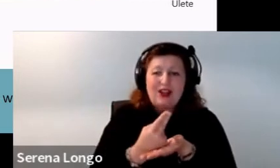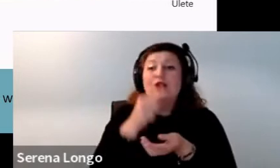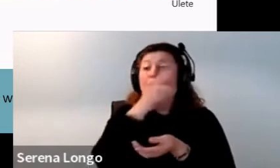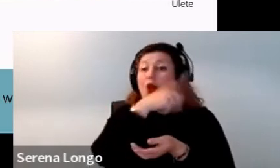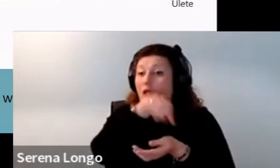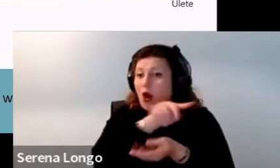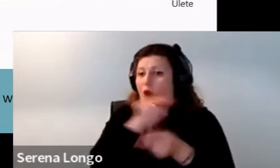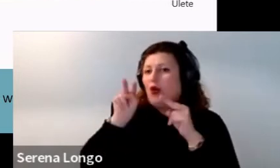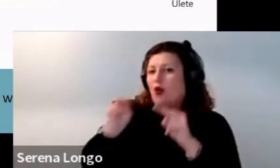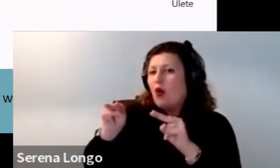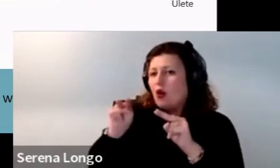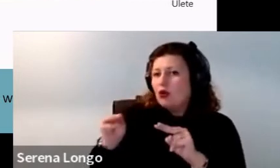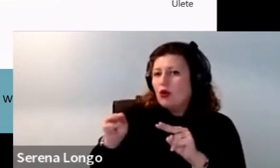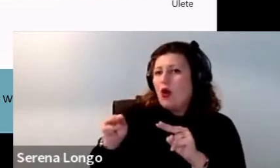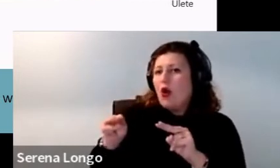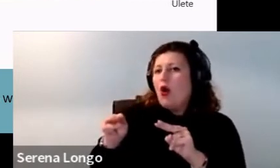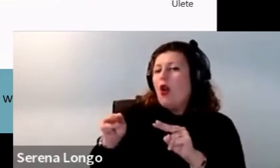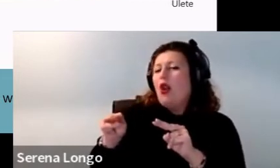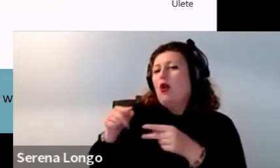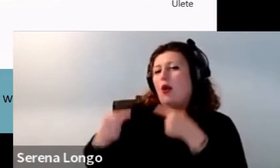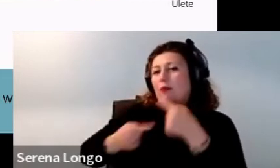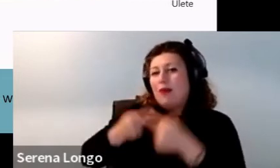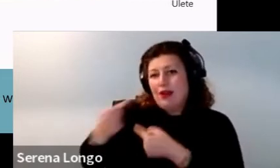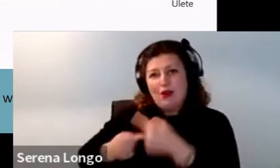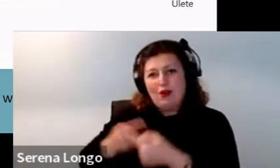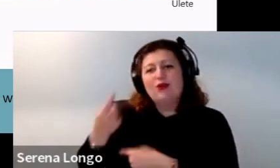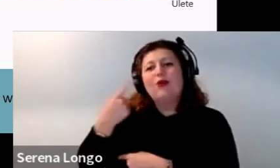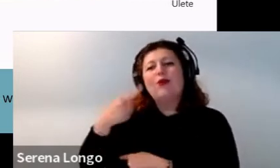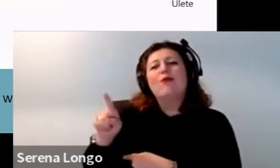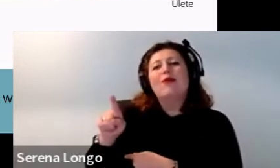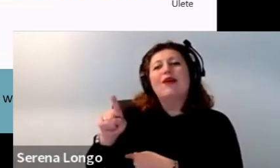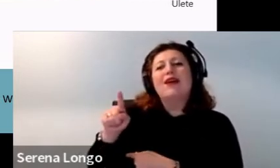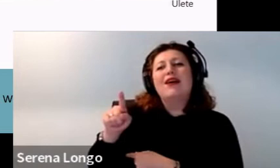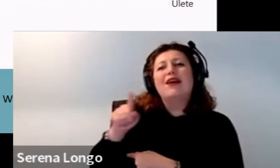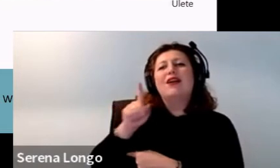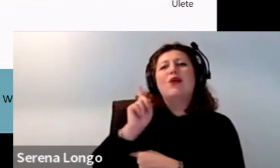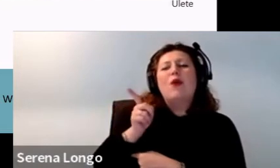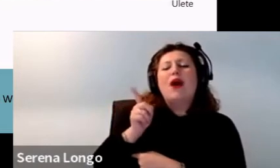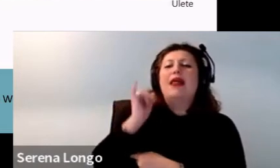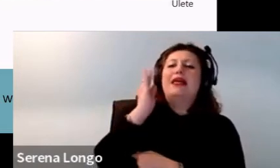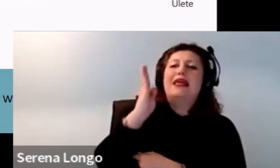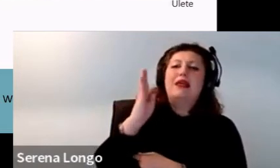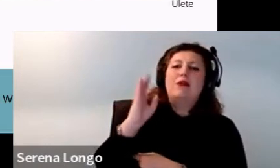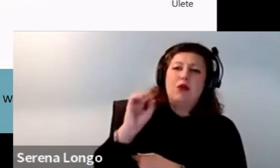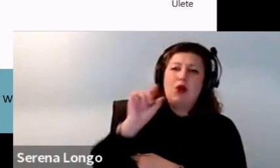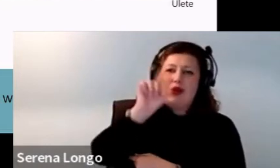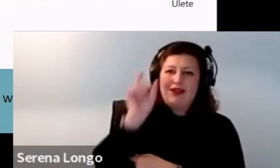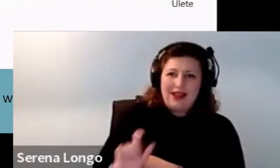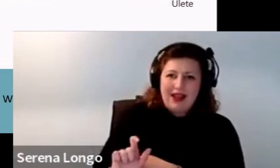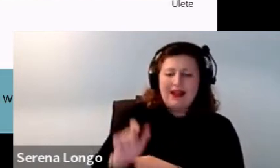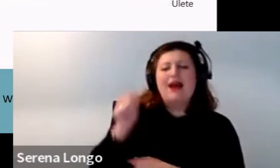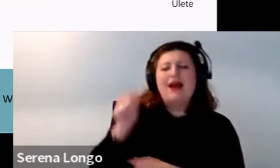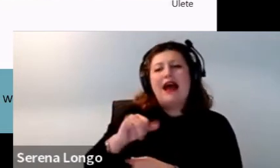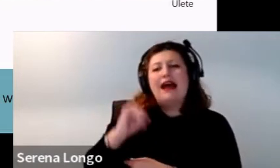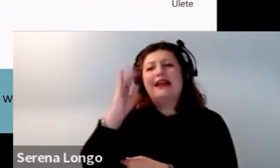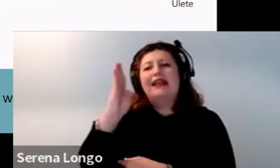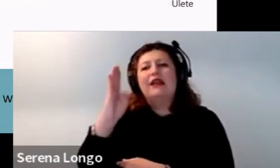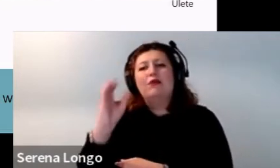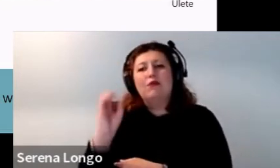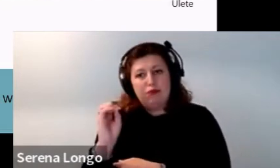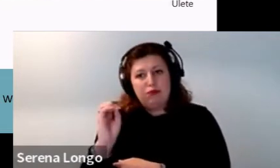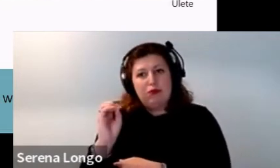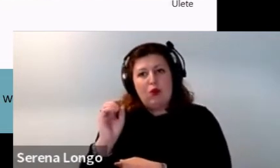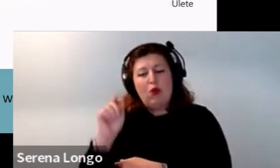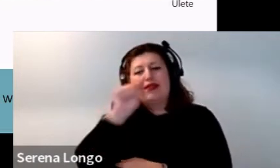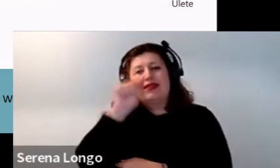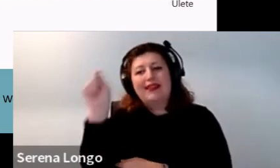loro stessi del lavoro che abbiamo fatto. IBO Italia e, ancora più importante, IBO Tanzania, quindi l'ufficio di